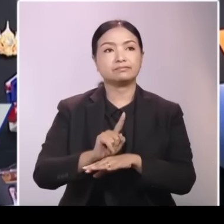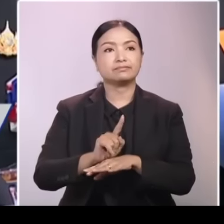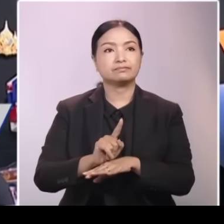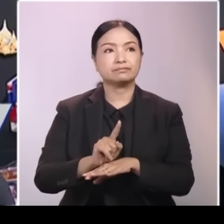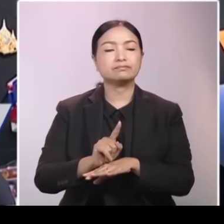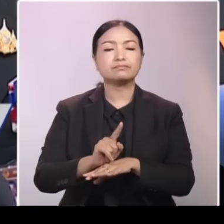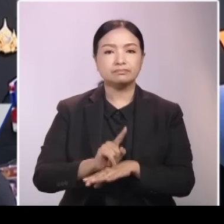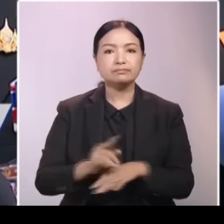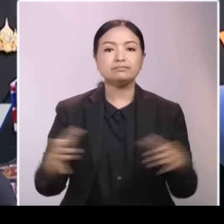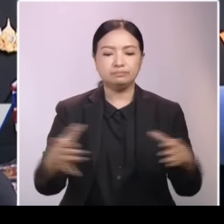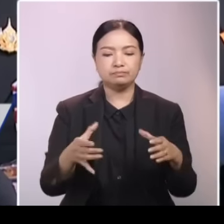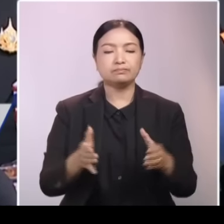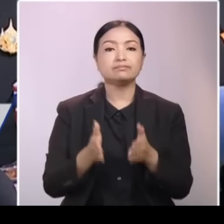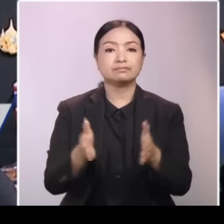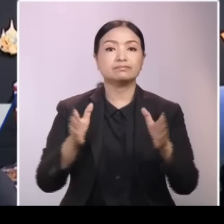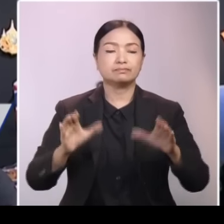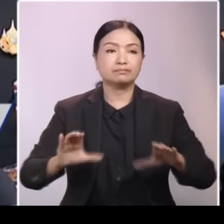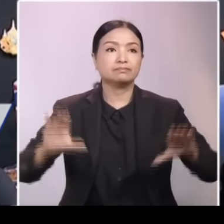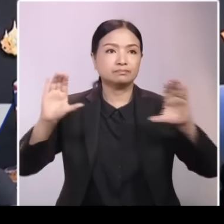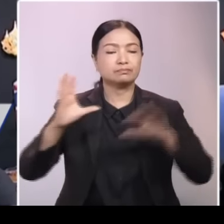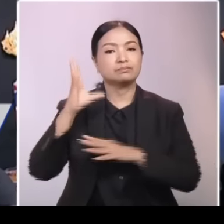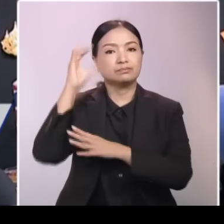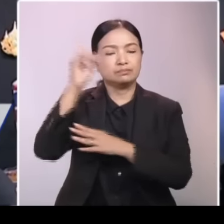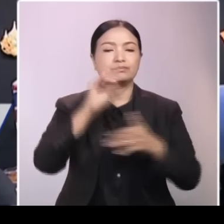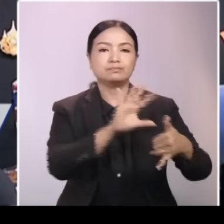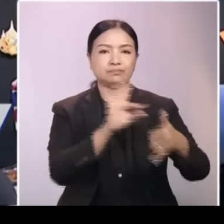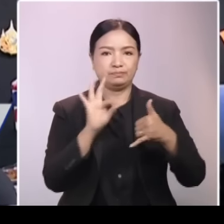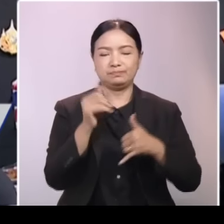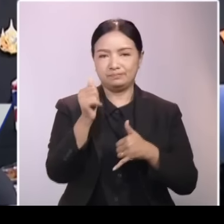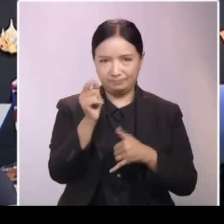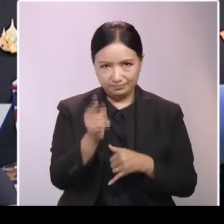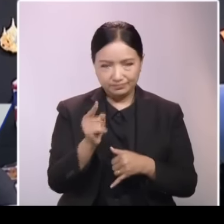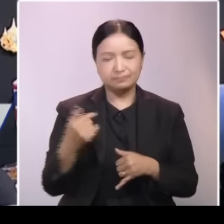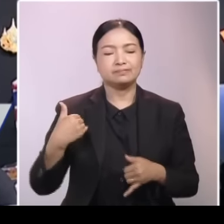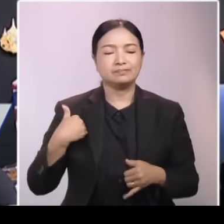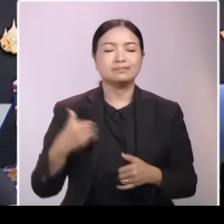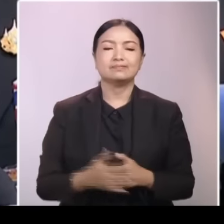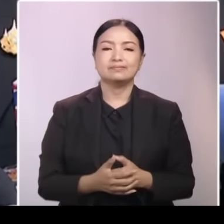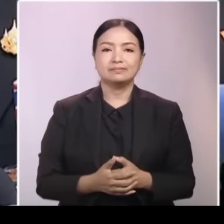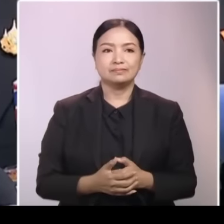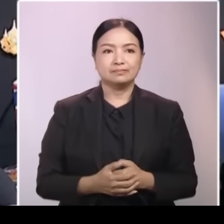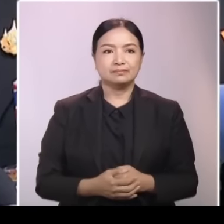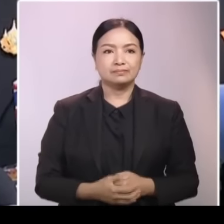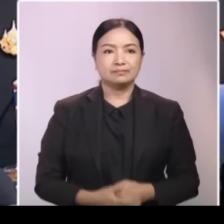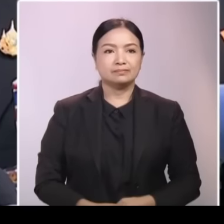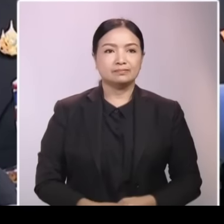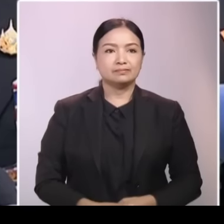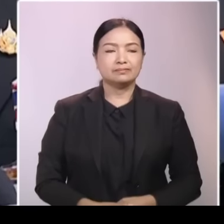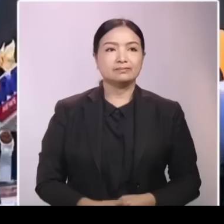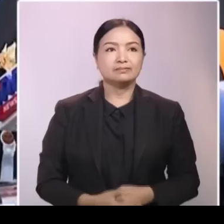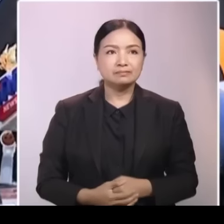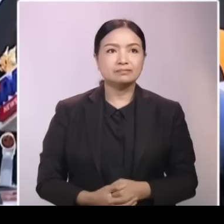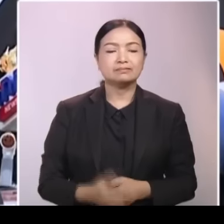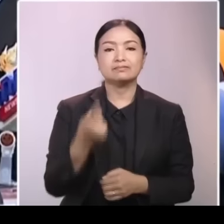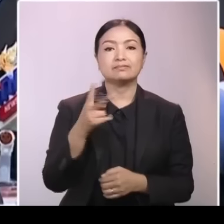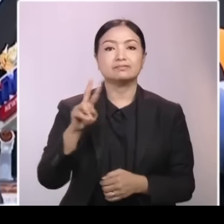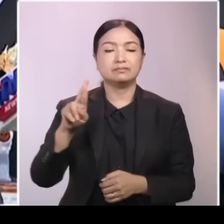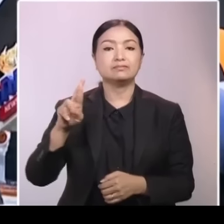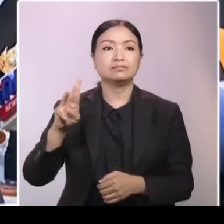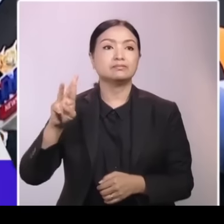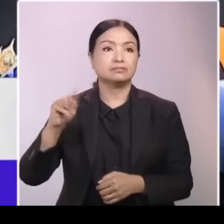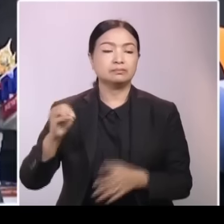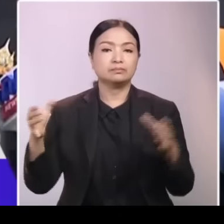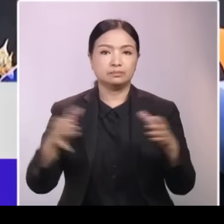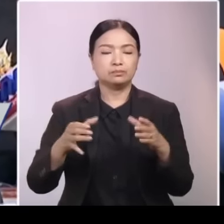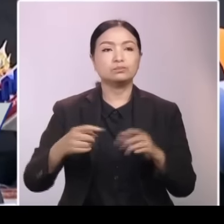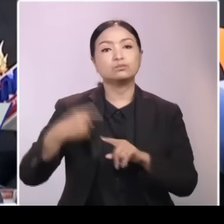ก็ยืนยันค่ะว่าพรุ่งนี้นั้นได้เลือกนายกรัฐมนตรีอย่างแน่นอนค่ะไปฟังเสียงของทั้งคู่กันเลยค่ะ ครม.รักษาการ